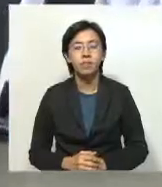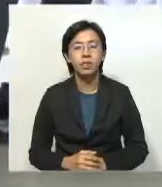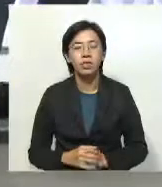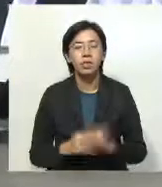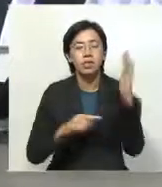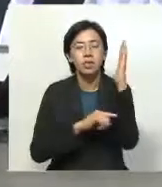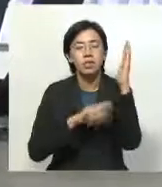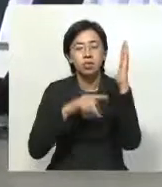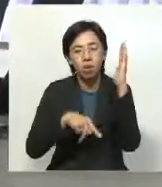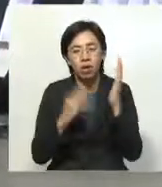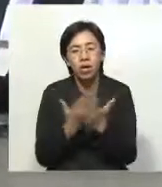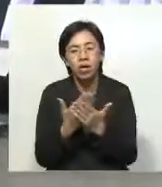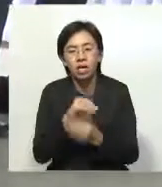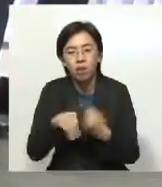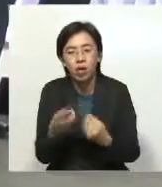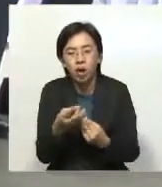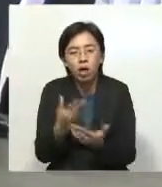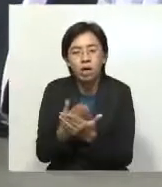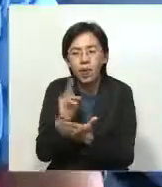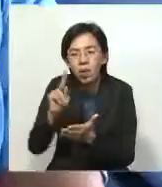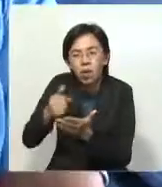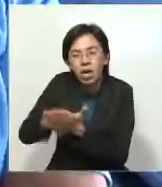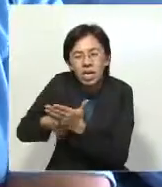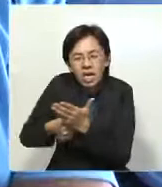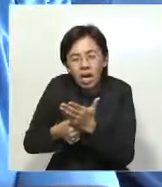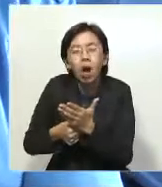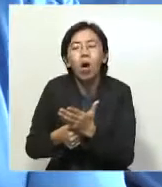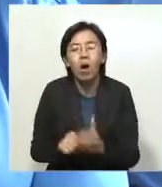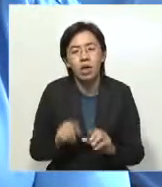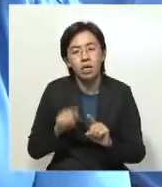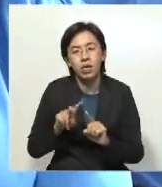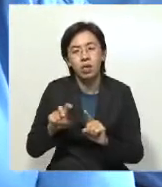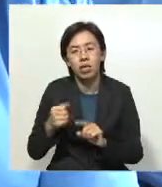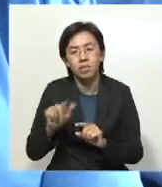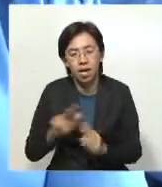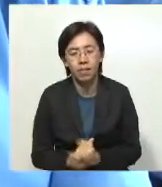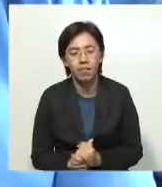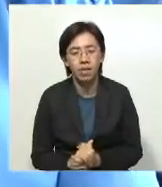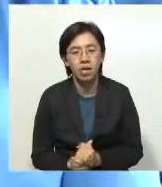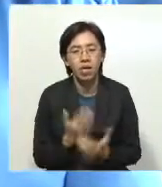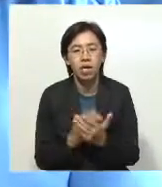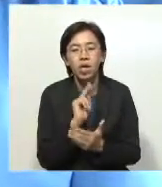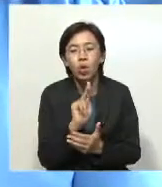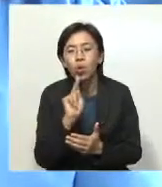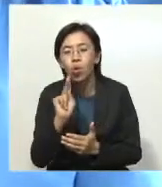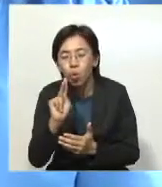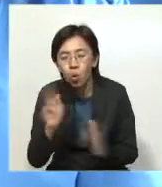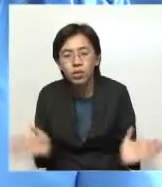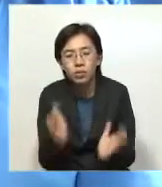ผู้มีรายได้น้อยที่มีหนี้นอกระบบจำนวน 1,213 รายสนับสนุนสินเชื่อเพื่อพัฒนา